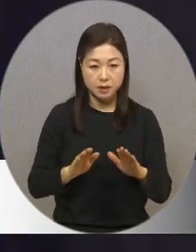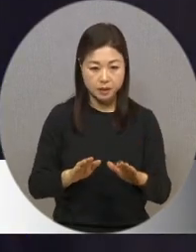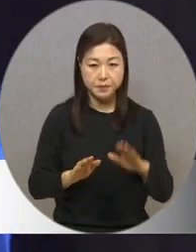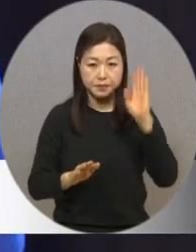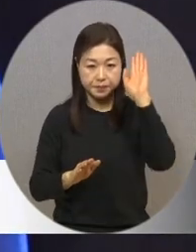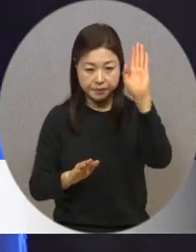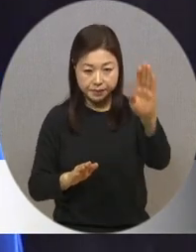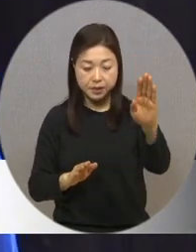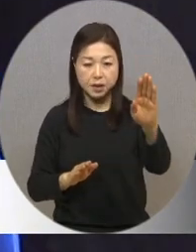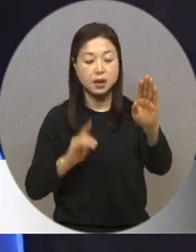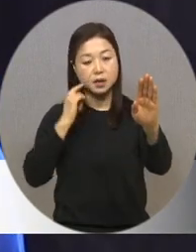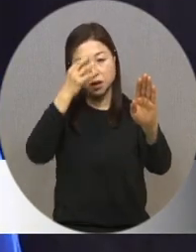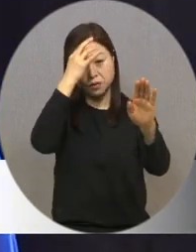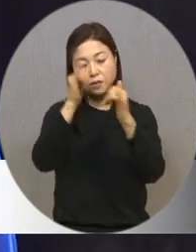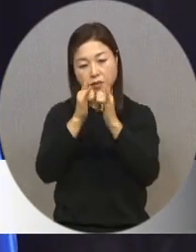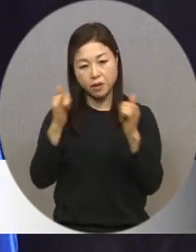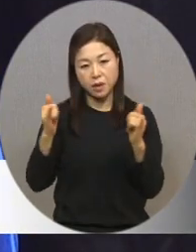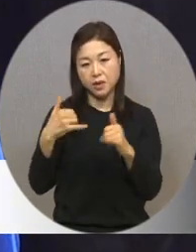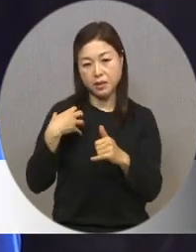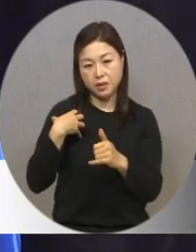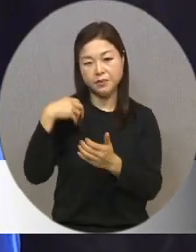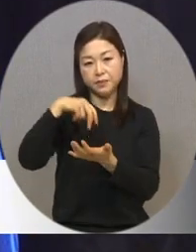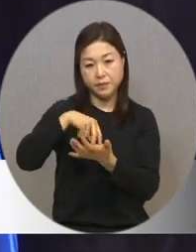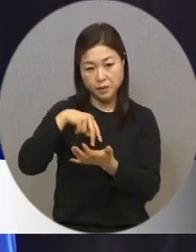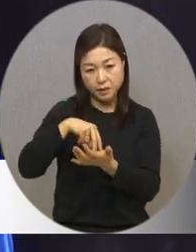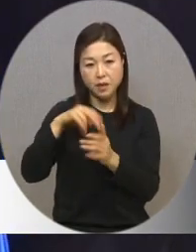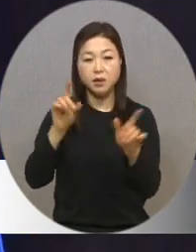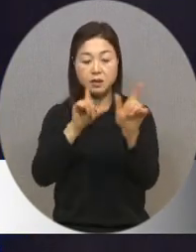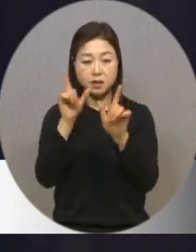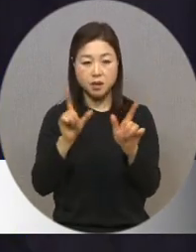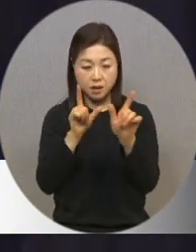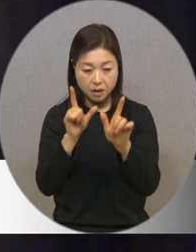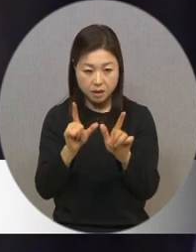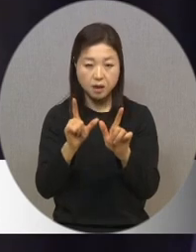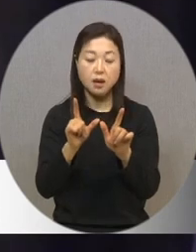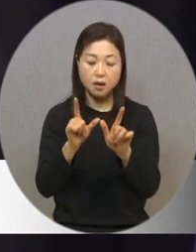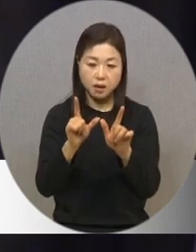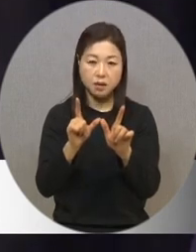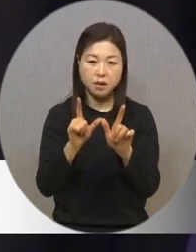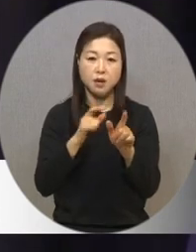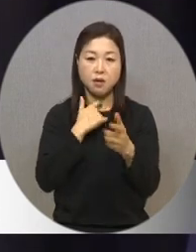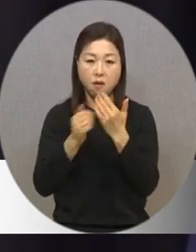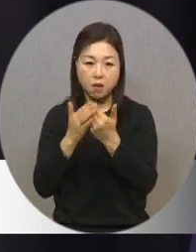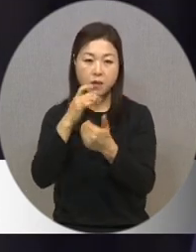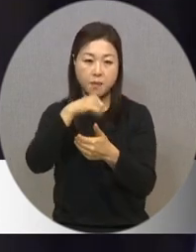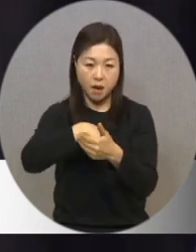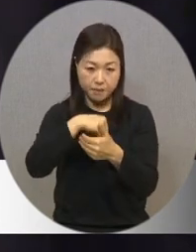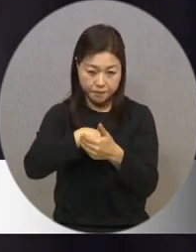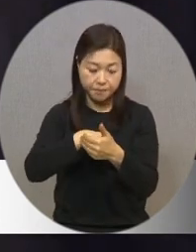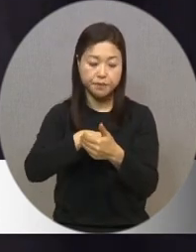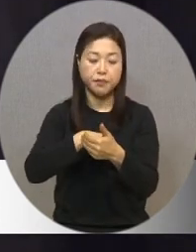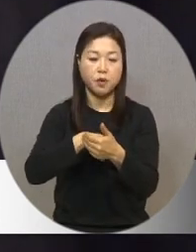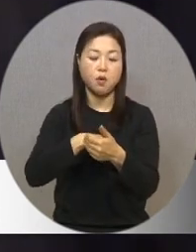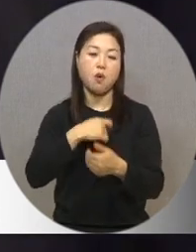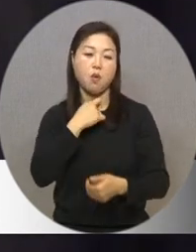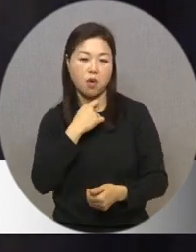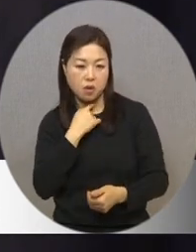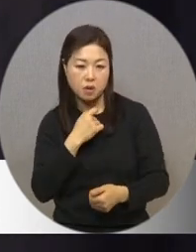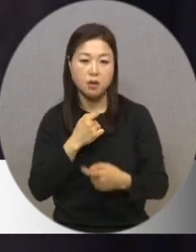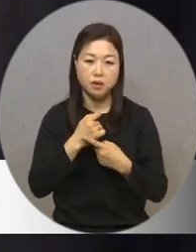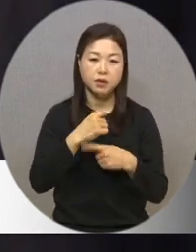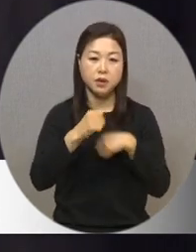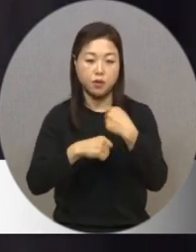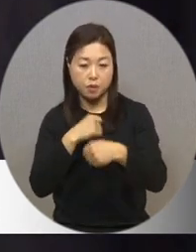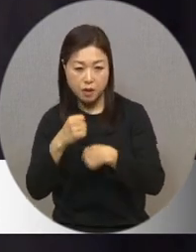그리고 내일의 예술가로서의 역할과 삶을 대하는 마음의 변화, 하고 싶은 일을 하는 것, 할 수 있는